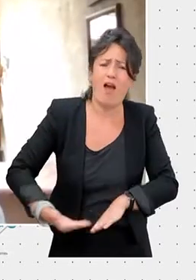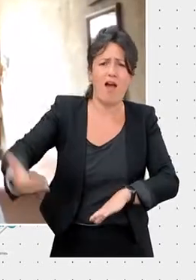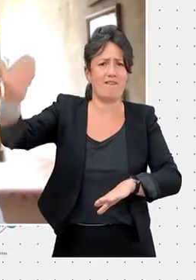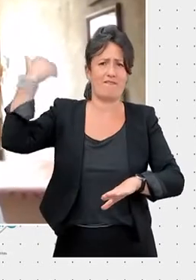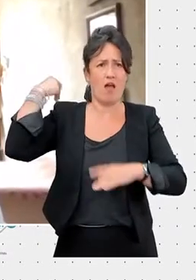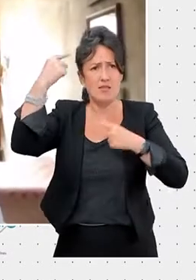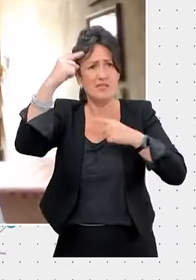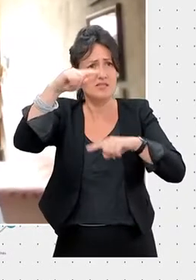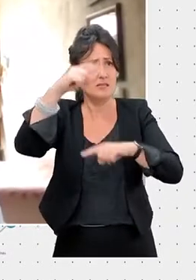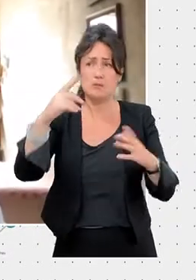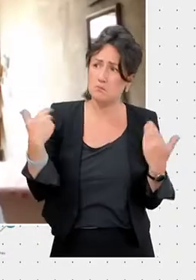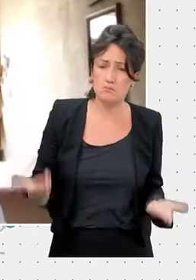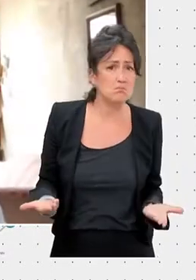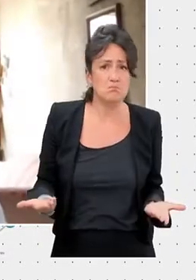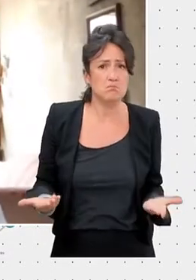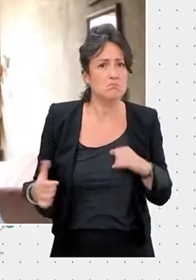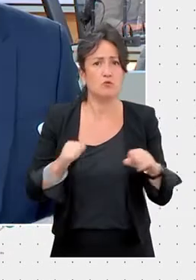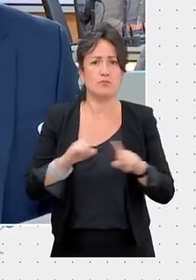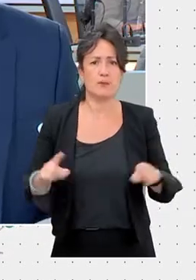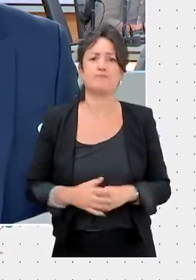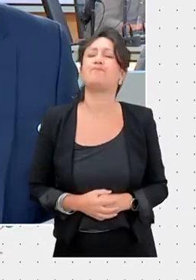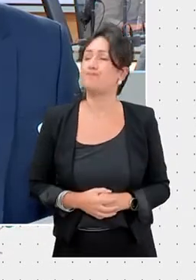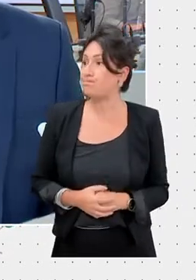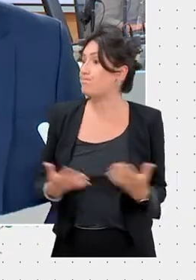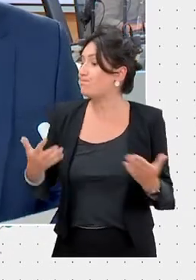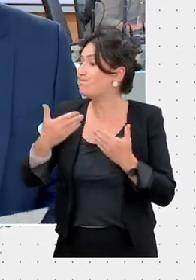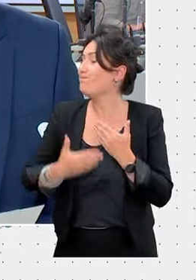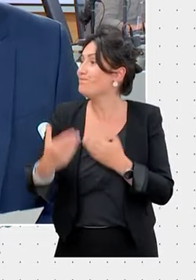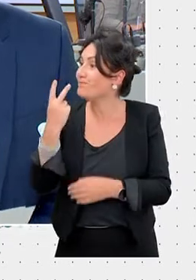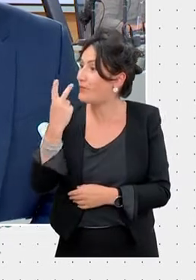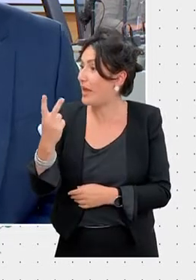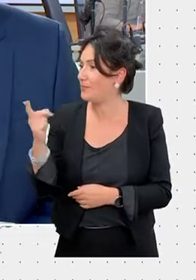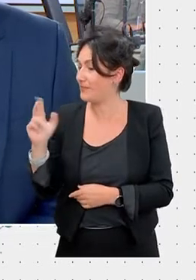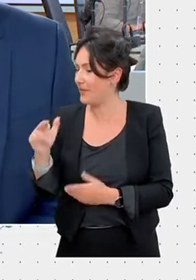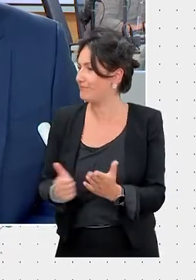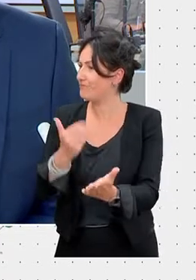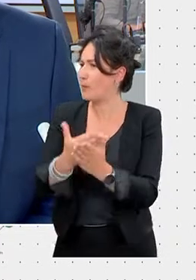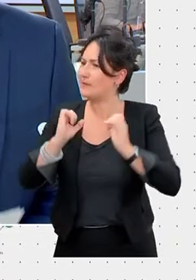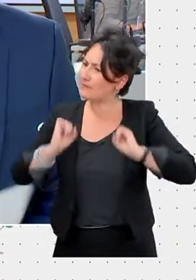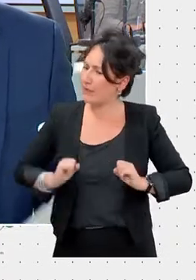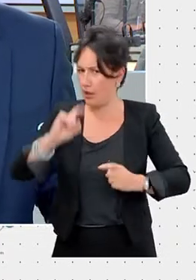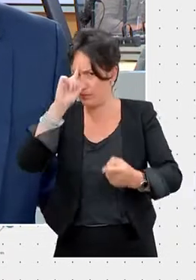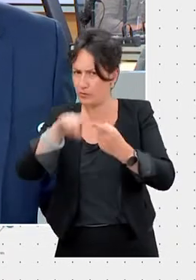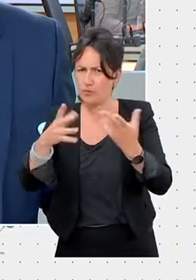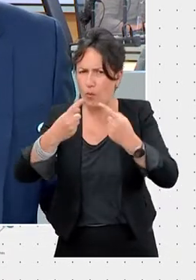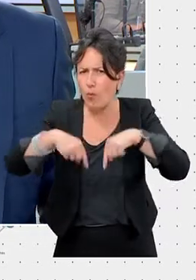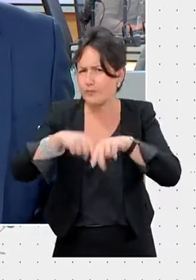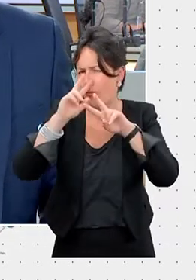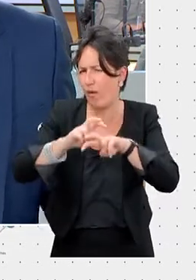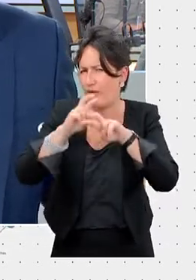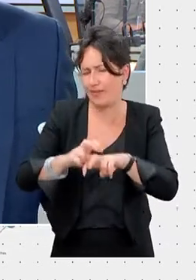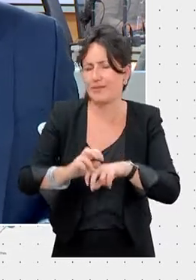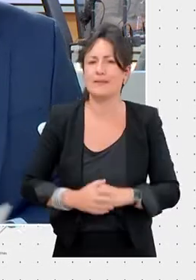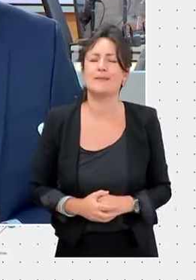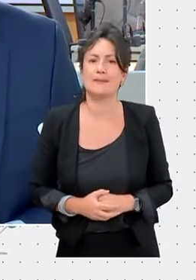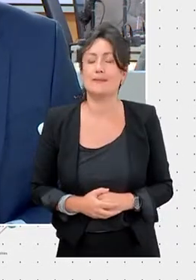dénonce. On suivra en tout cas cette résolution que vous comptez présenter devant le Sénat pour une commission d'enquête. Et puis,